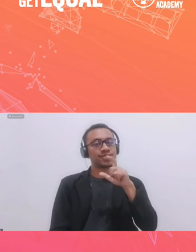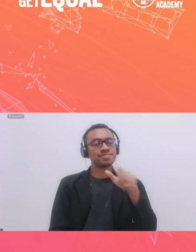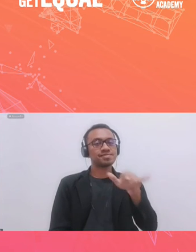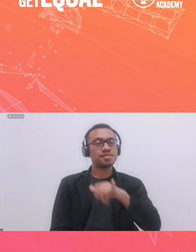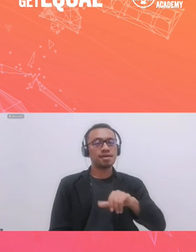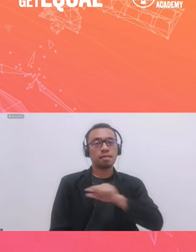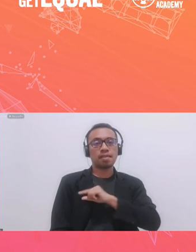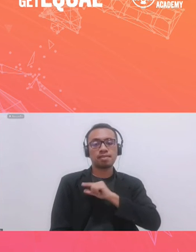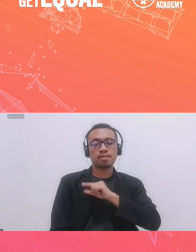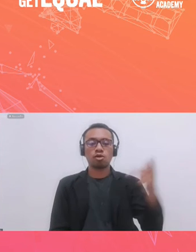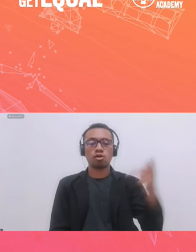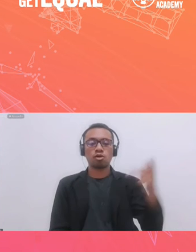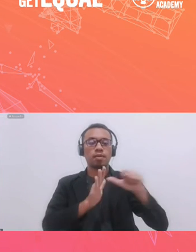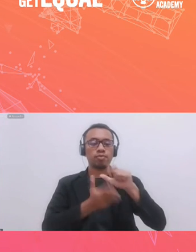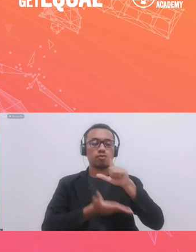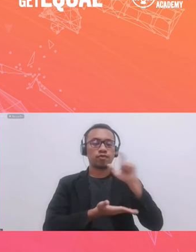panitia.